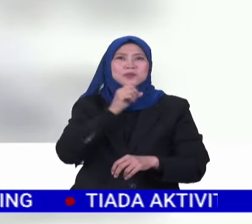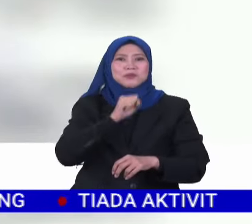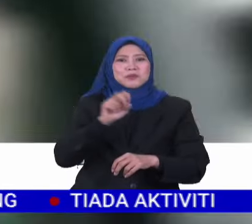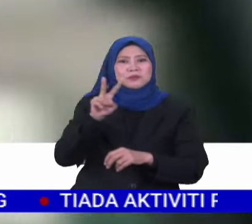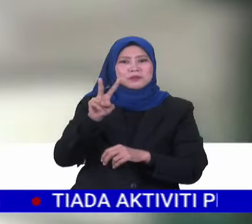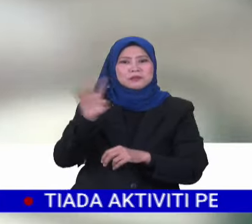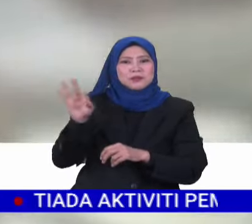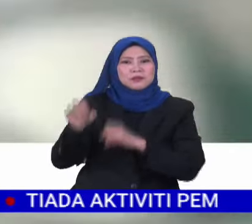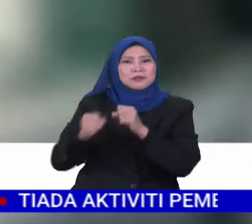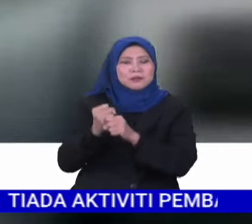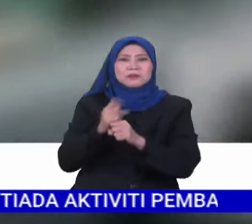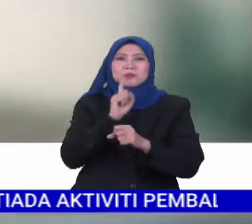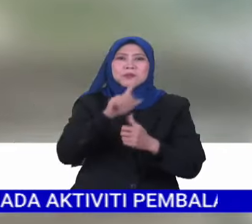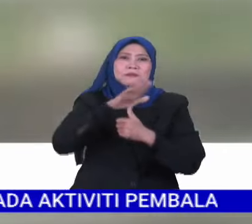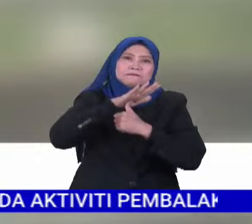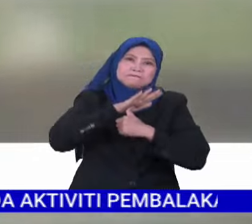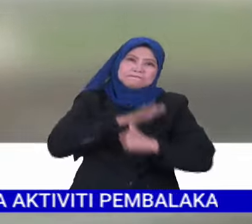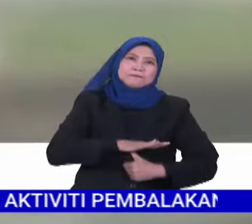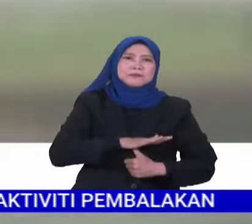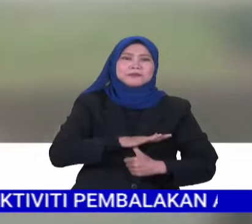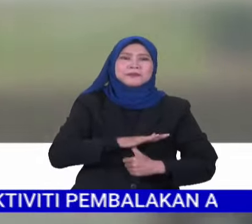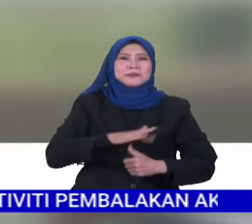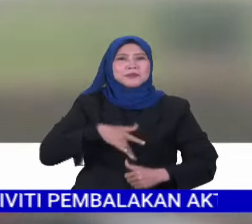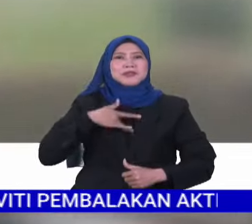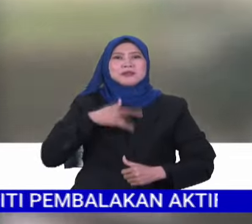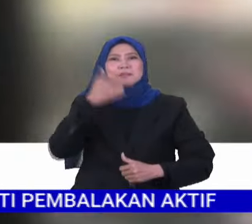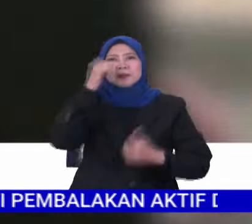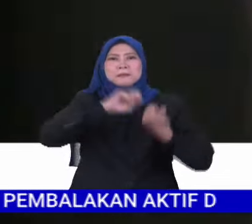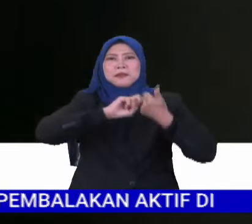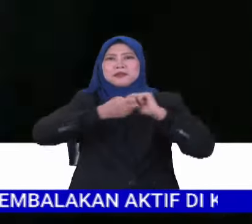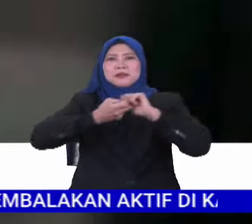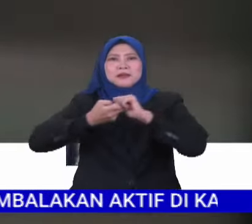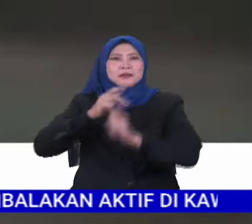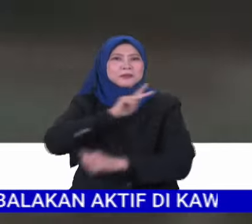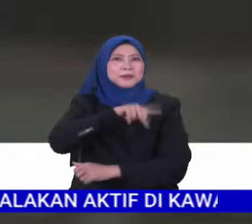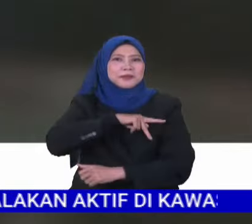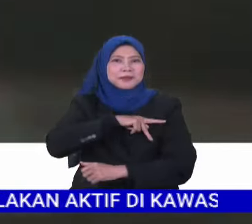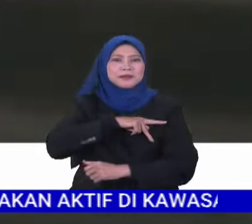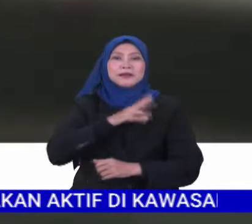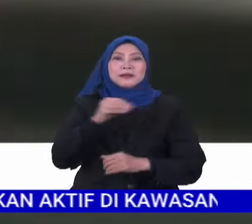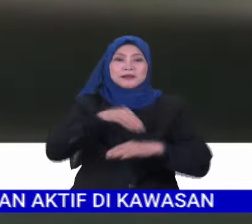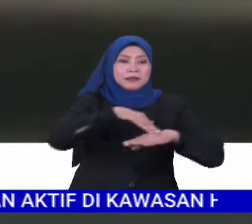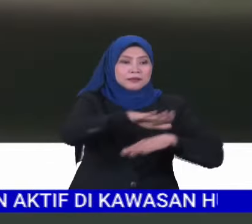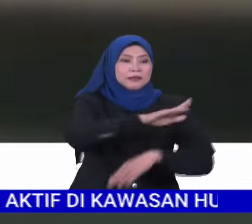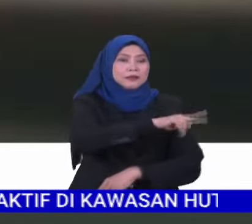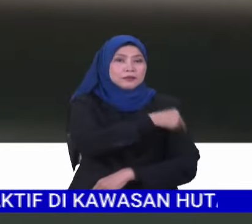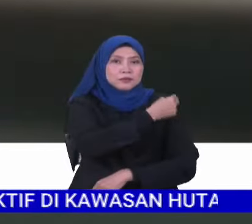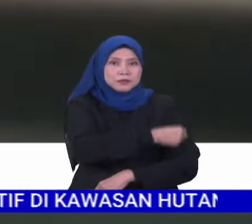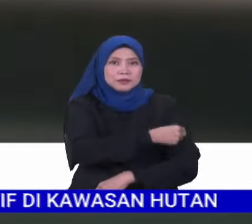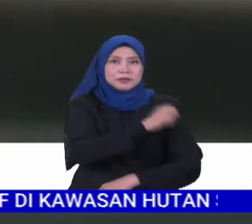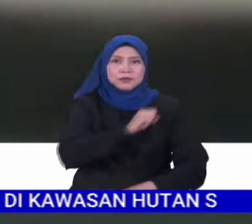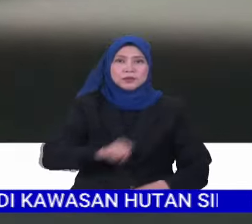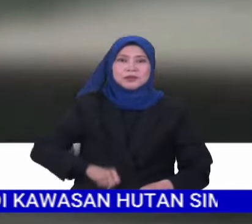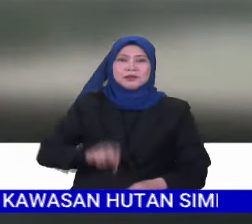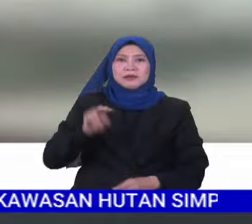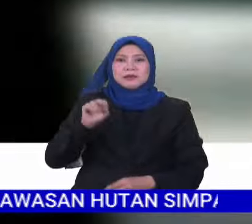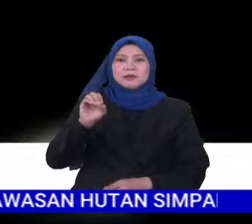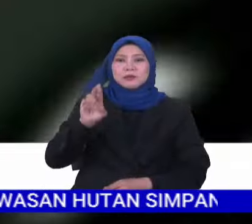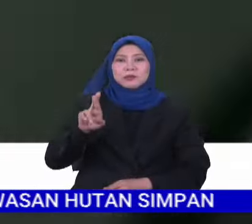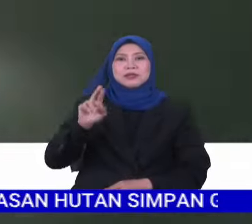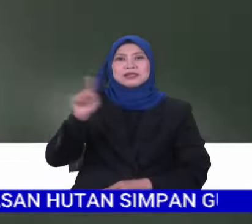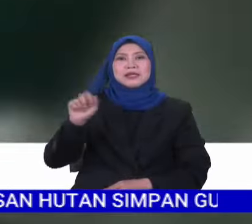itu dipercayai mengalami tekanan perasaan akibat masalah pribadi dia kemudian dihantar ke hospital sultanah Nur Zahirah